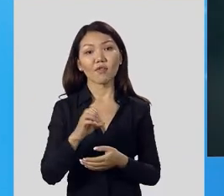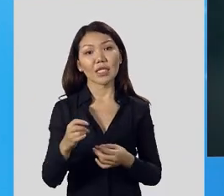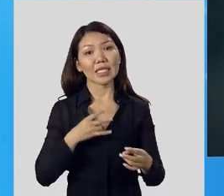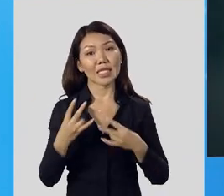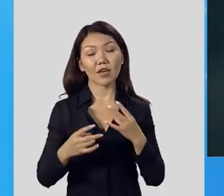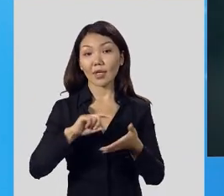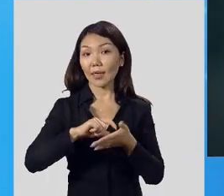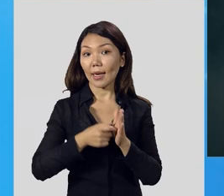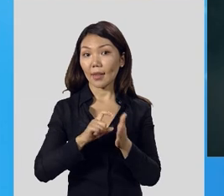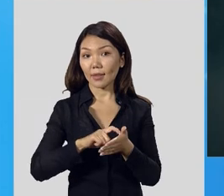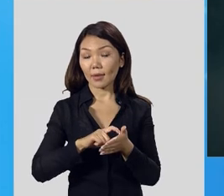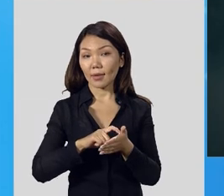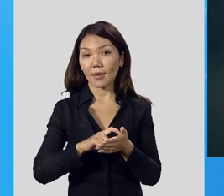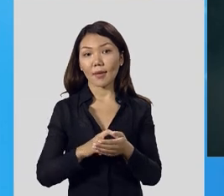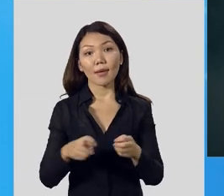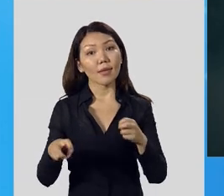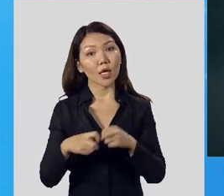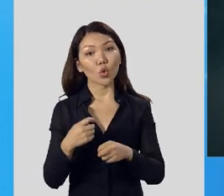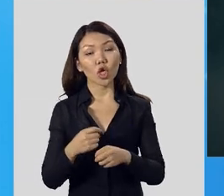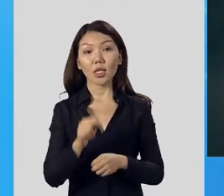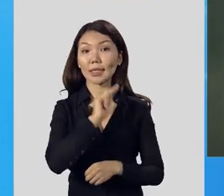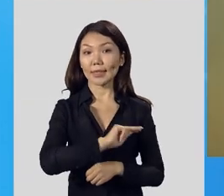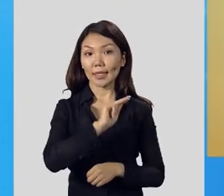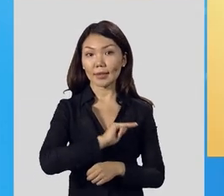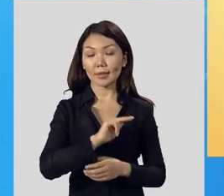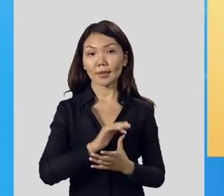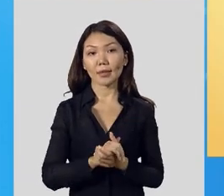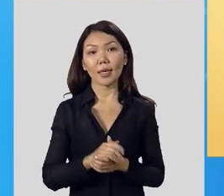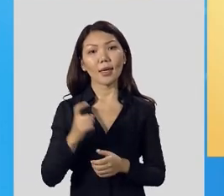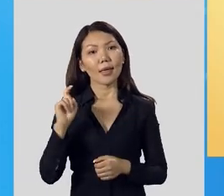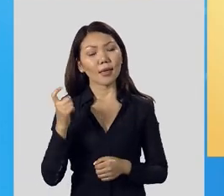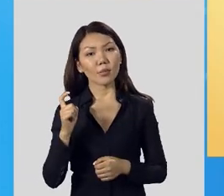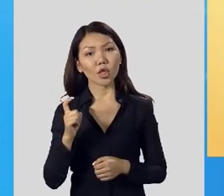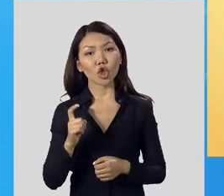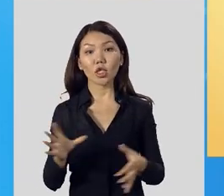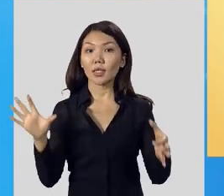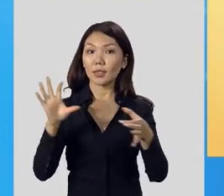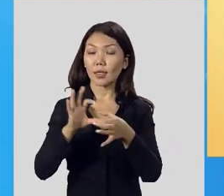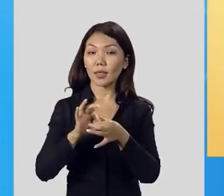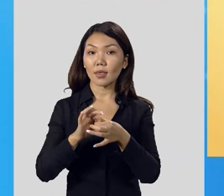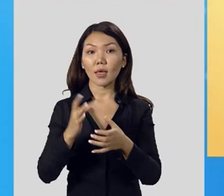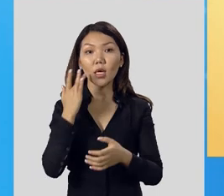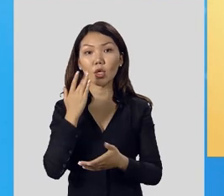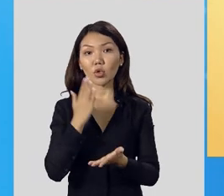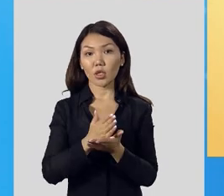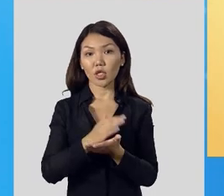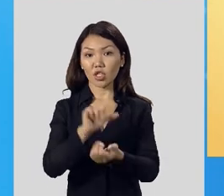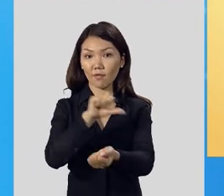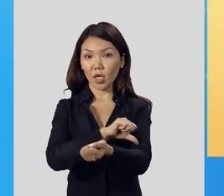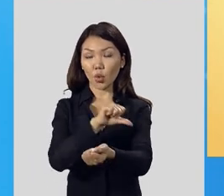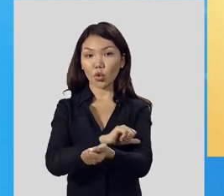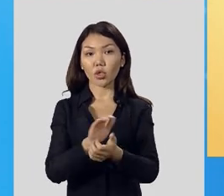нервные клетки и нарушают их деятельность. Химические соединения, которые содержатся в